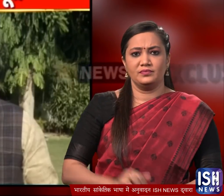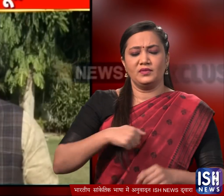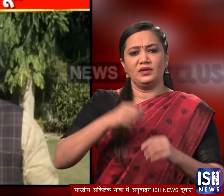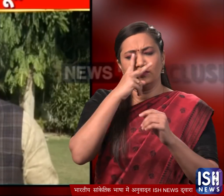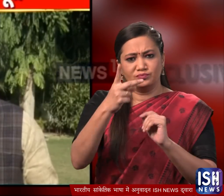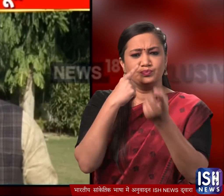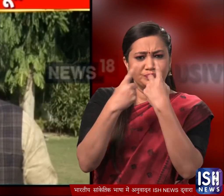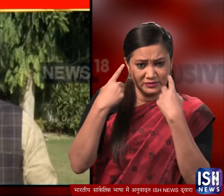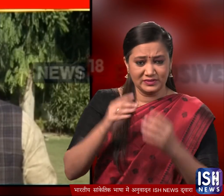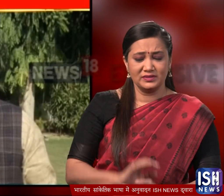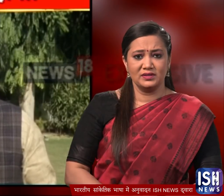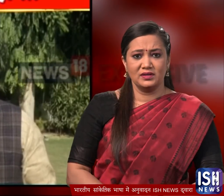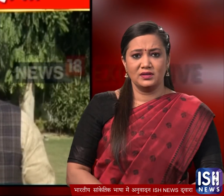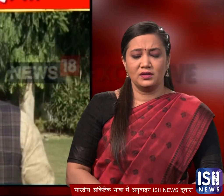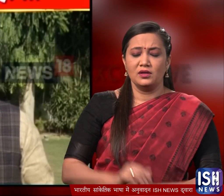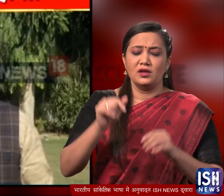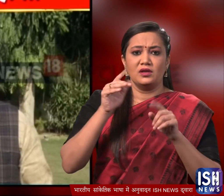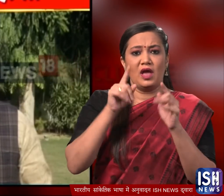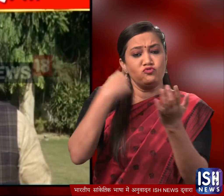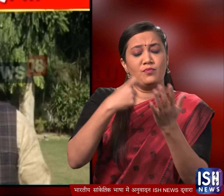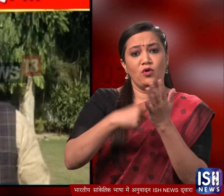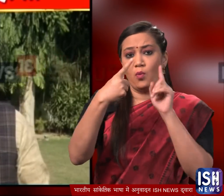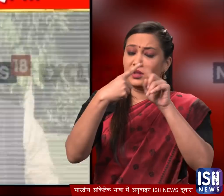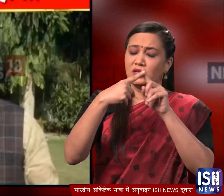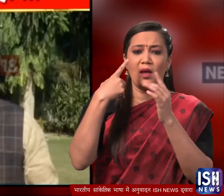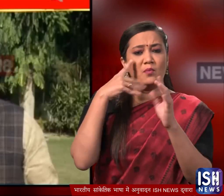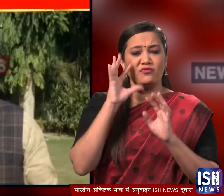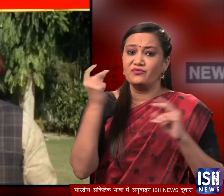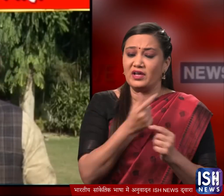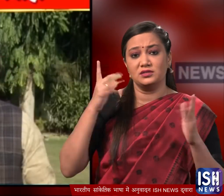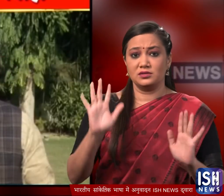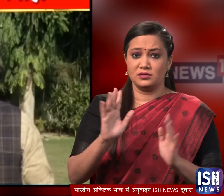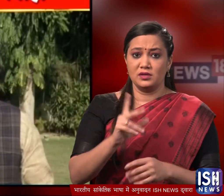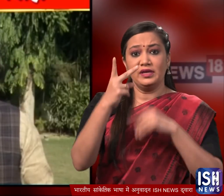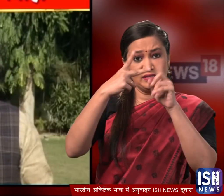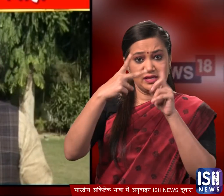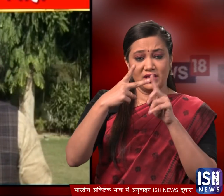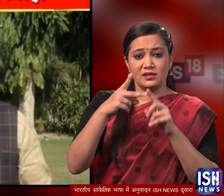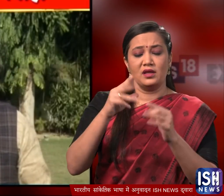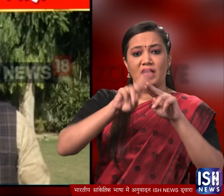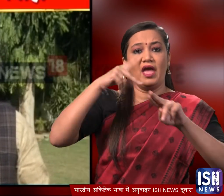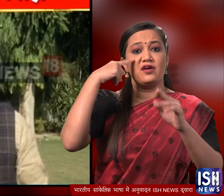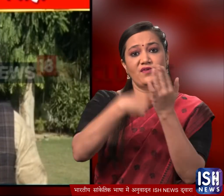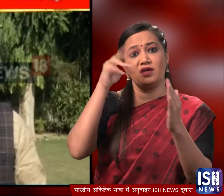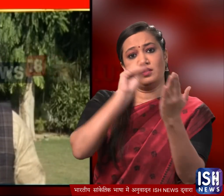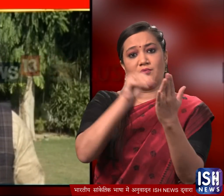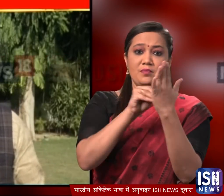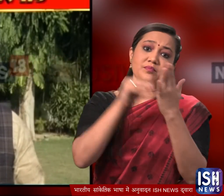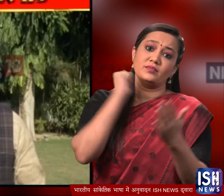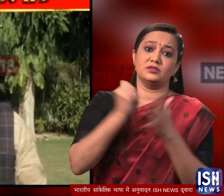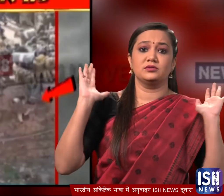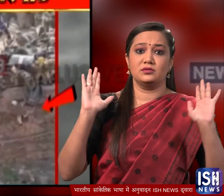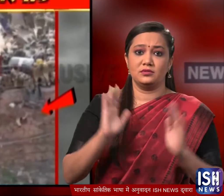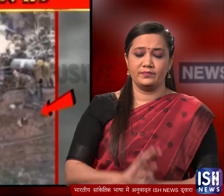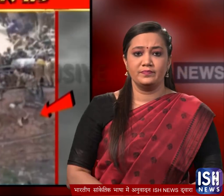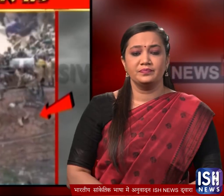2 निर्देश दिए हैं, तत्काल रिपोर्ट बनाई जाए और दूसरा कि एफआईआर तत्काल